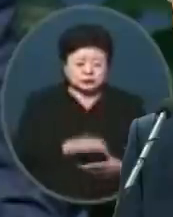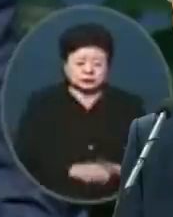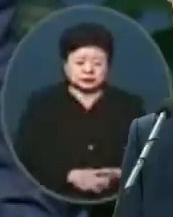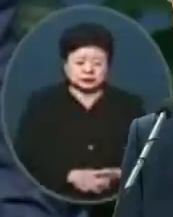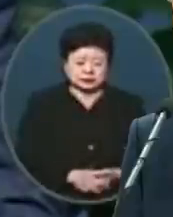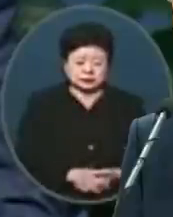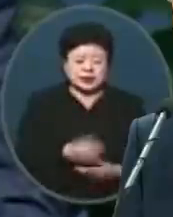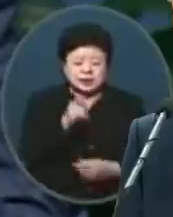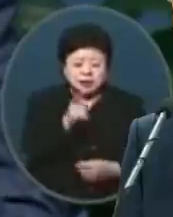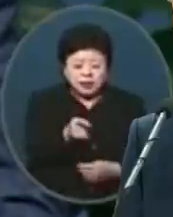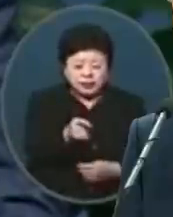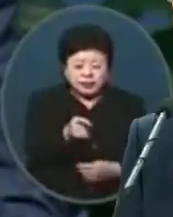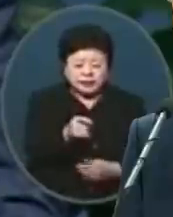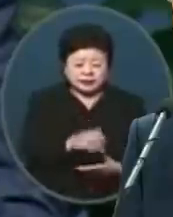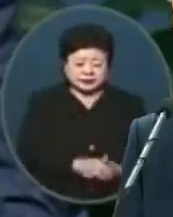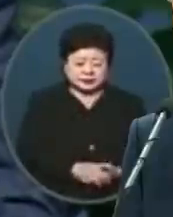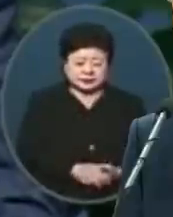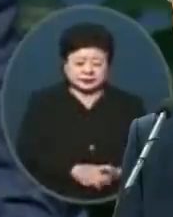이것이